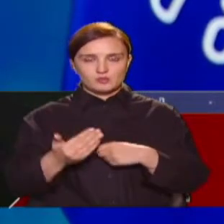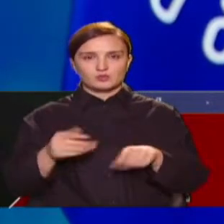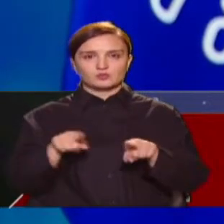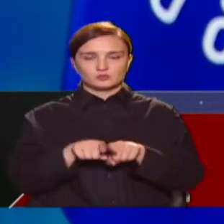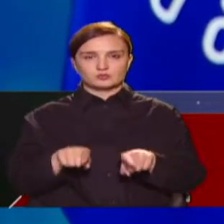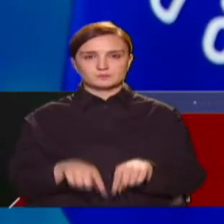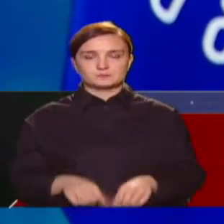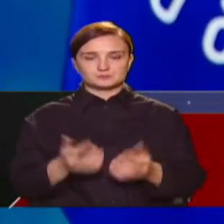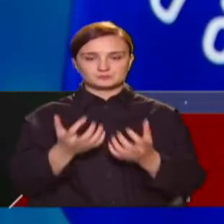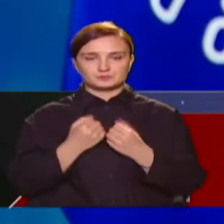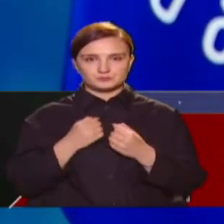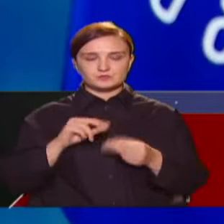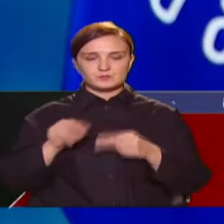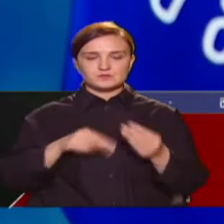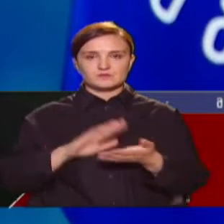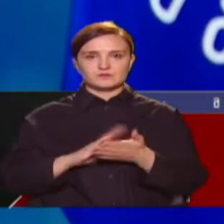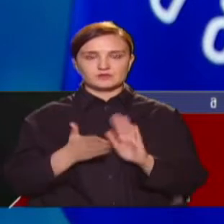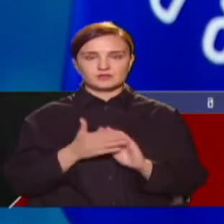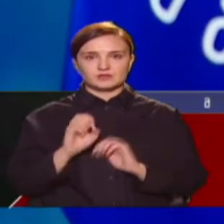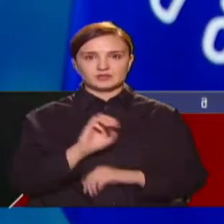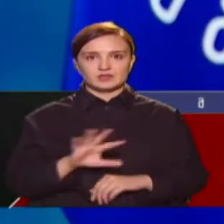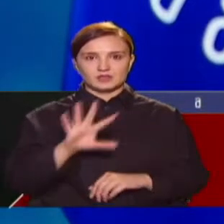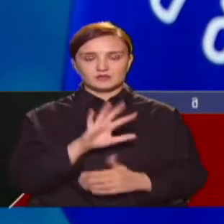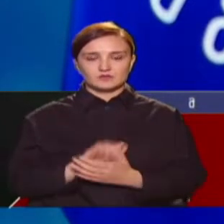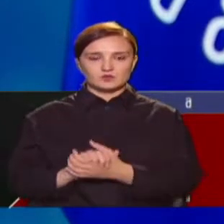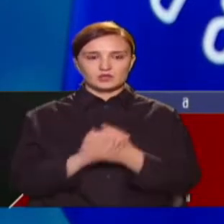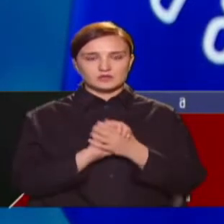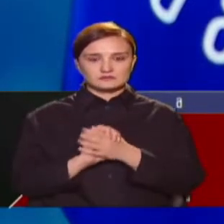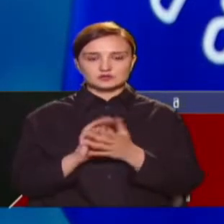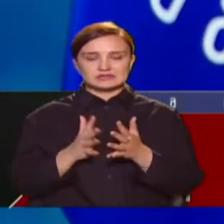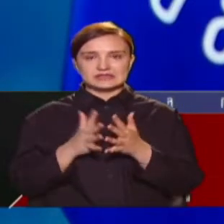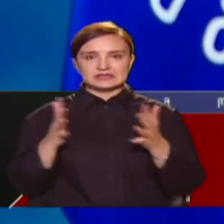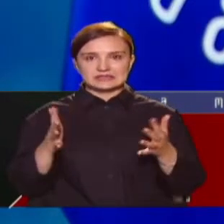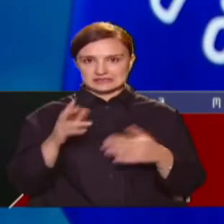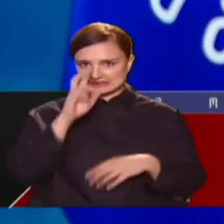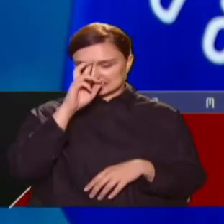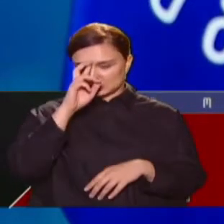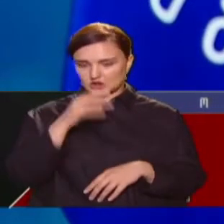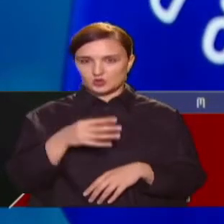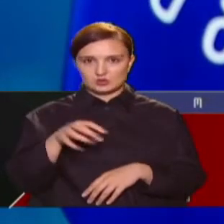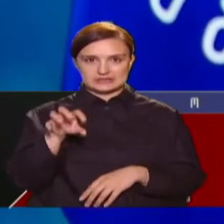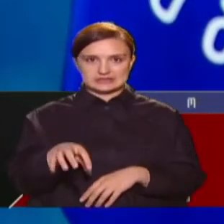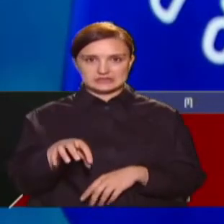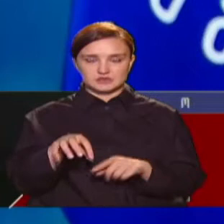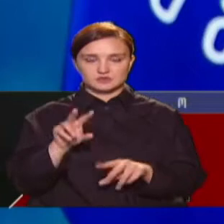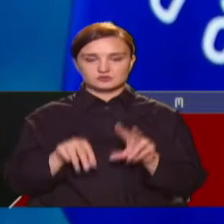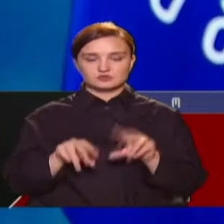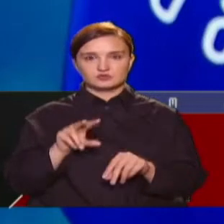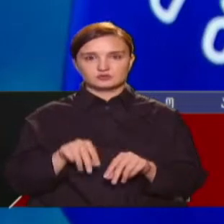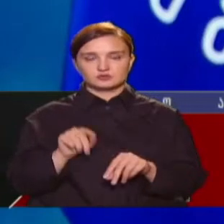ასევე ასოცირების ხელშეკრულება ევროკავშირთან და ჩვენი რამდენიმე დიდი საჯარო სისტემა, ანუ უწყება,